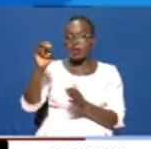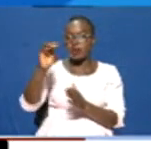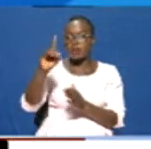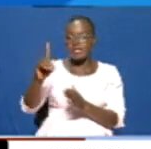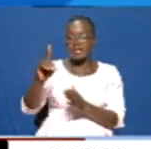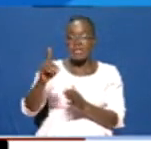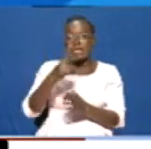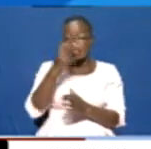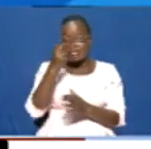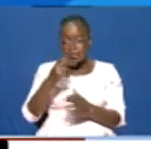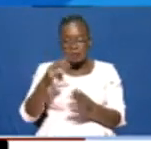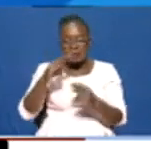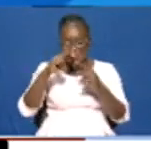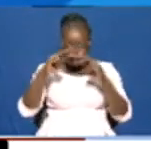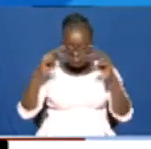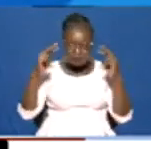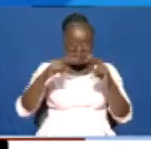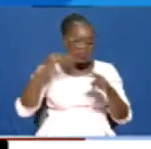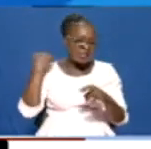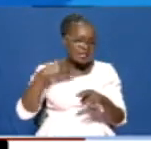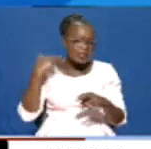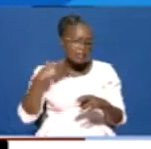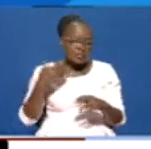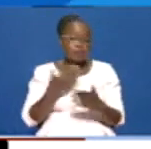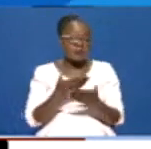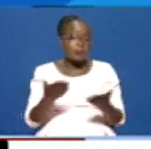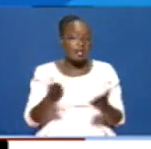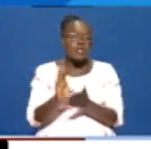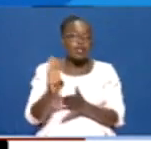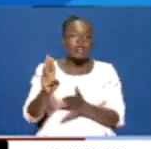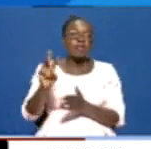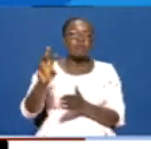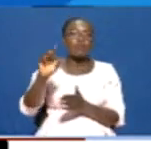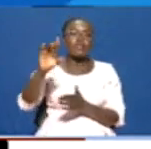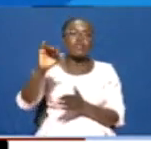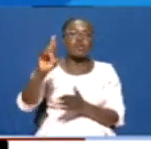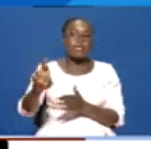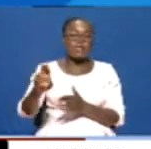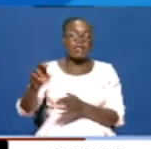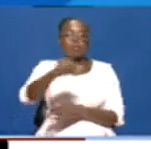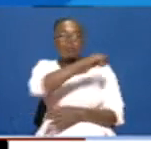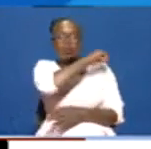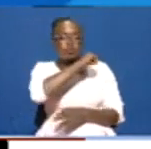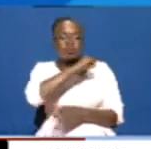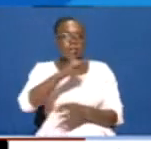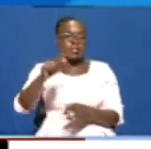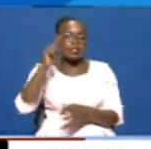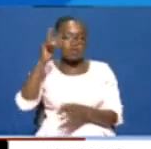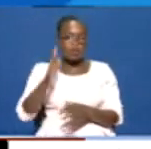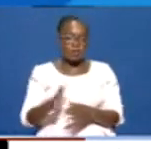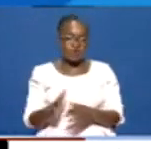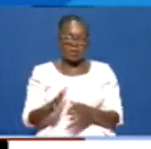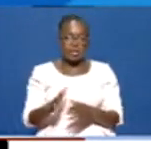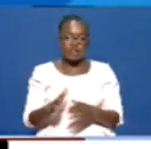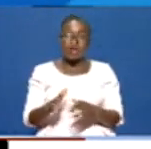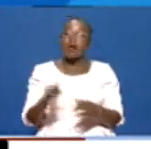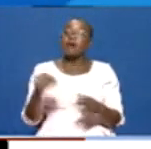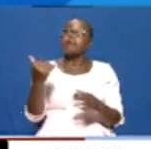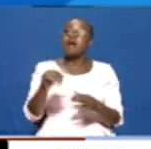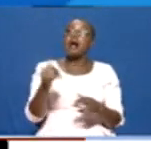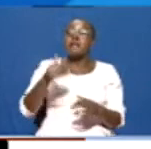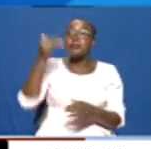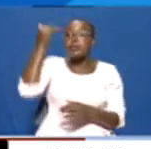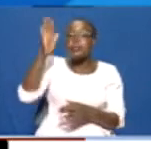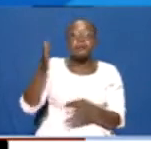uhalifu nchini. Elgiva Bwire, ambaye yadaiwa alitekwa nyara pamoja na wakili wake Profesa Hassan Nadwa, bado hajulikani